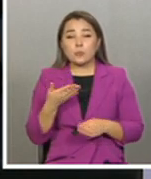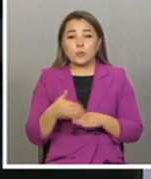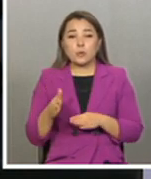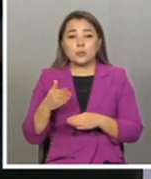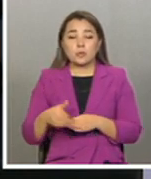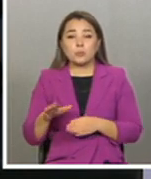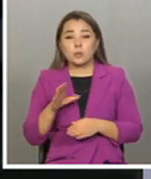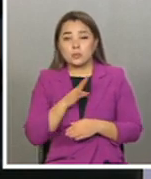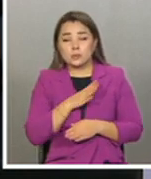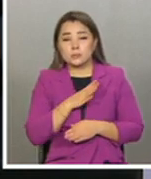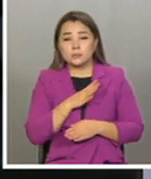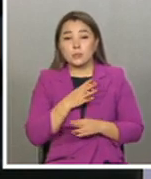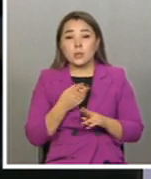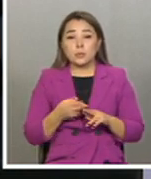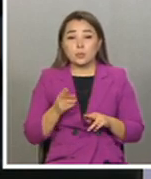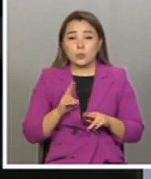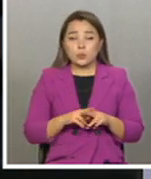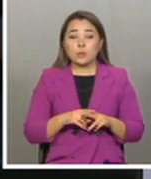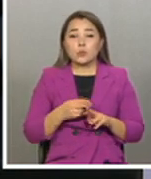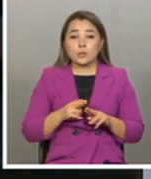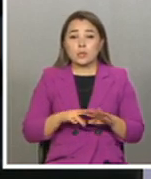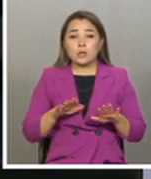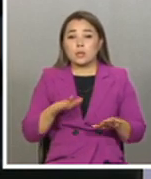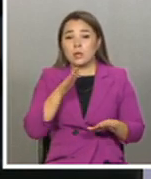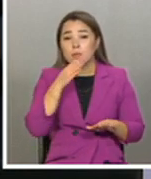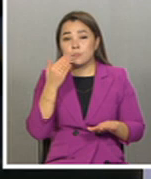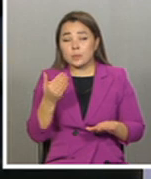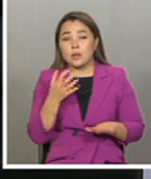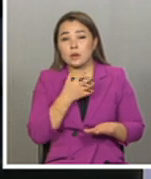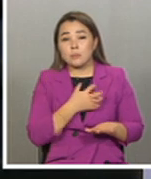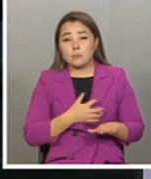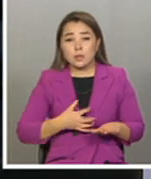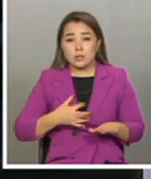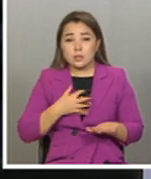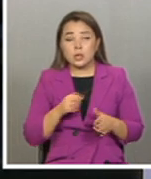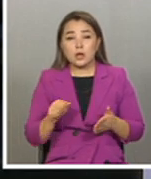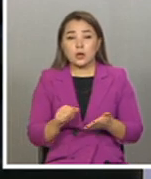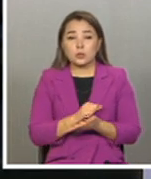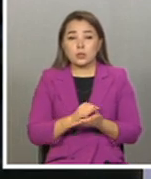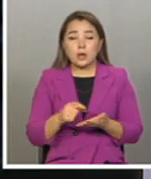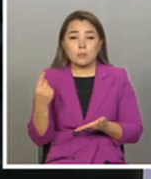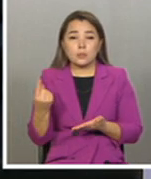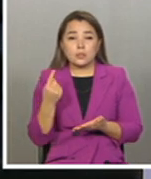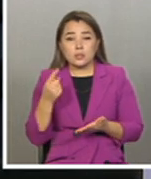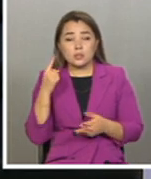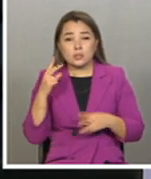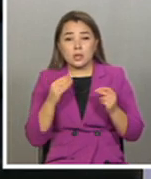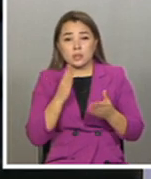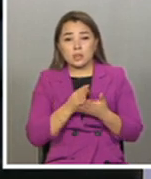тұрды. Бұл сол кездегі маңызды құжаттардың бірі саналған еді.